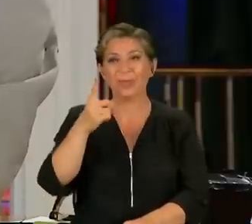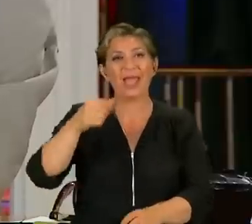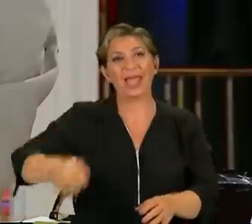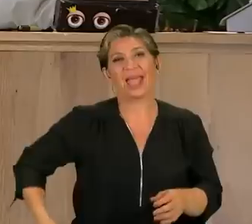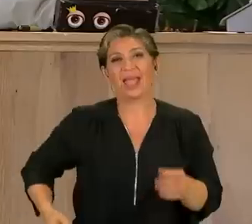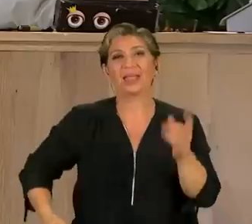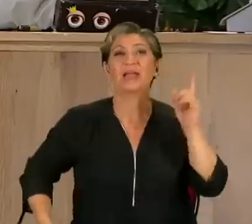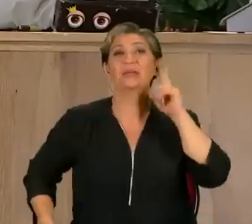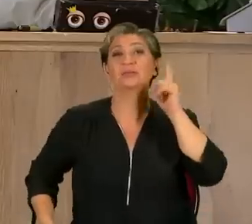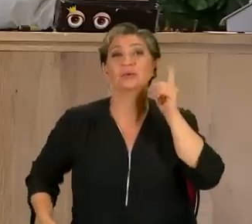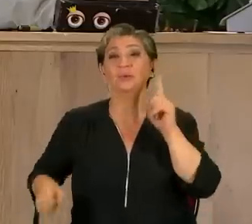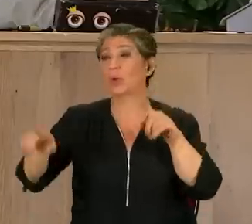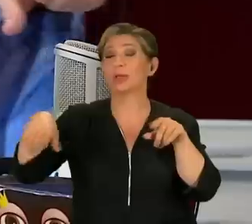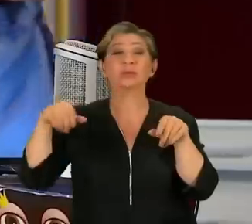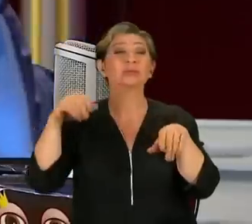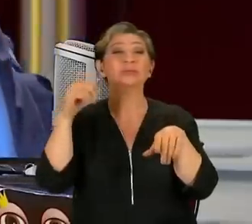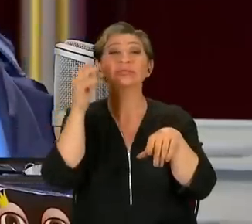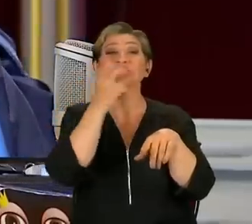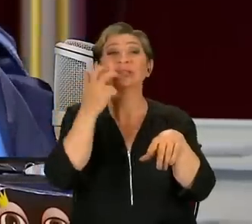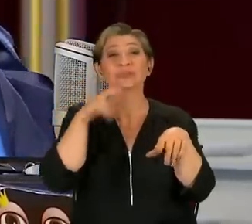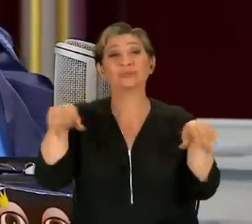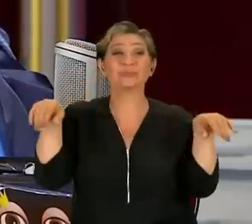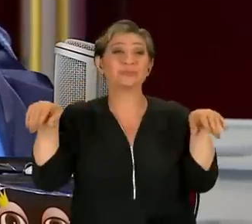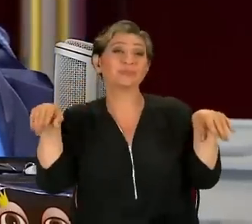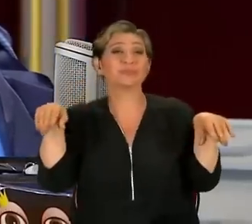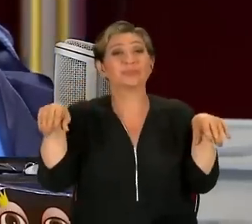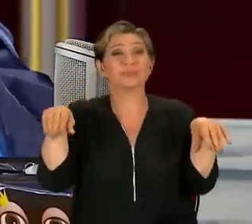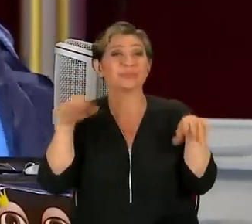elimde az solist, öbür elimde solist altı.